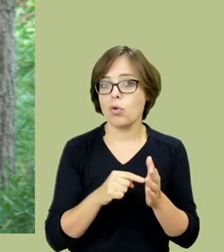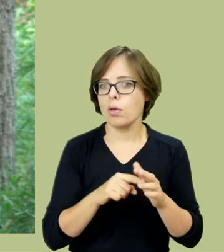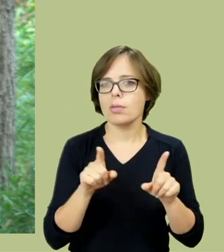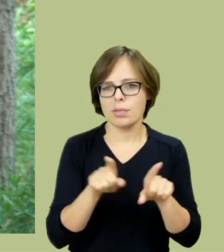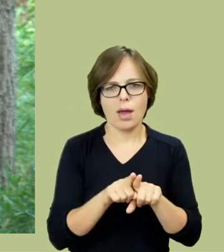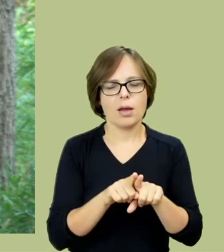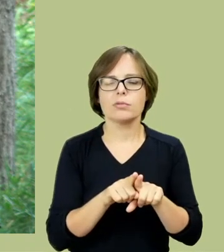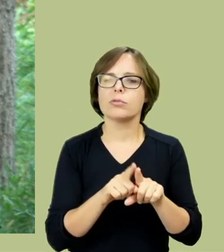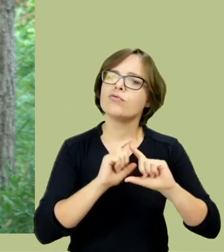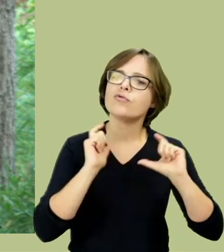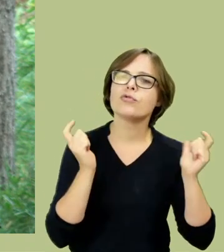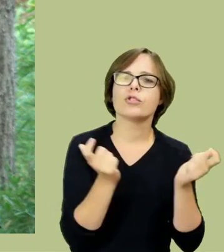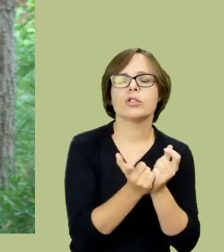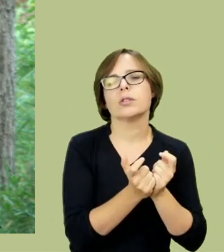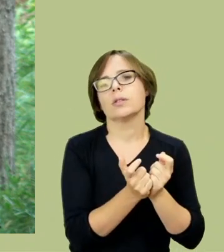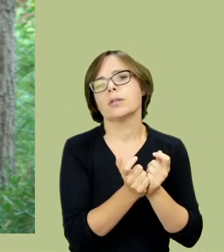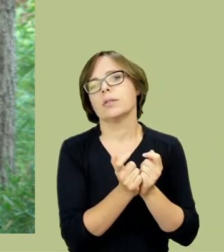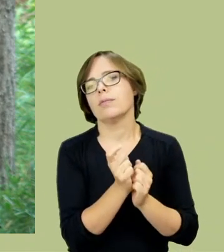wszystkich jej